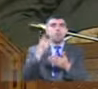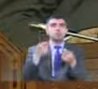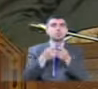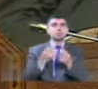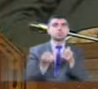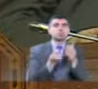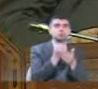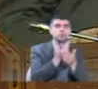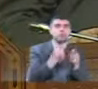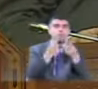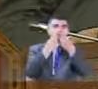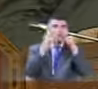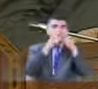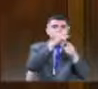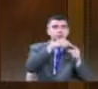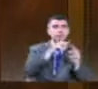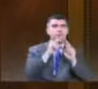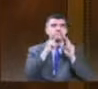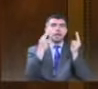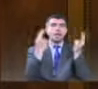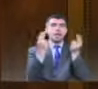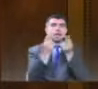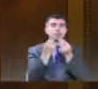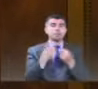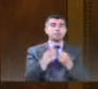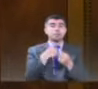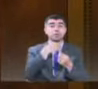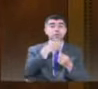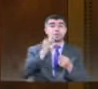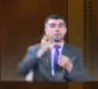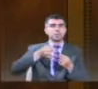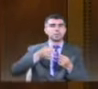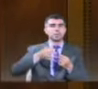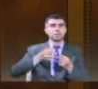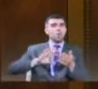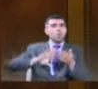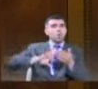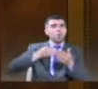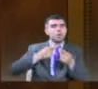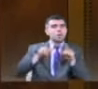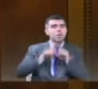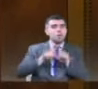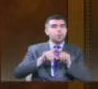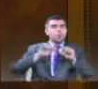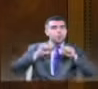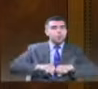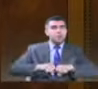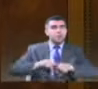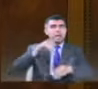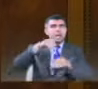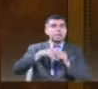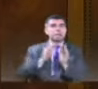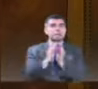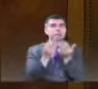بالنسبة للعديد من المؤسسات العالمية المؤثرة، وهو ما يجعلنا مقتنعين في فريق التقدم